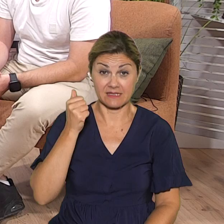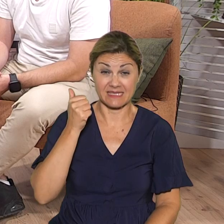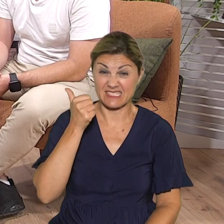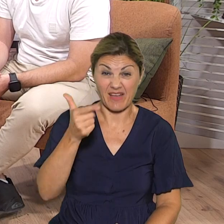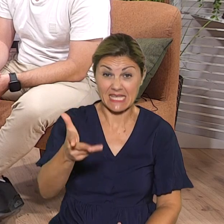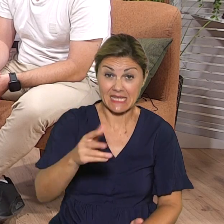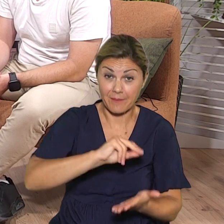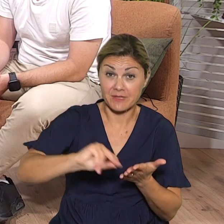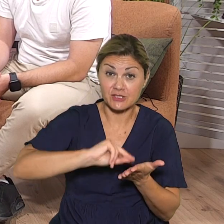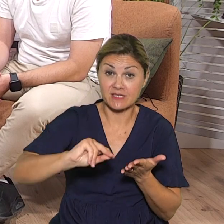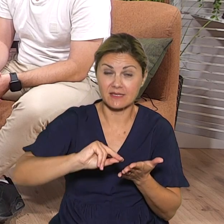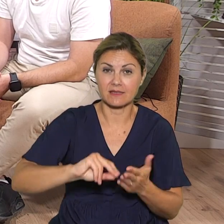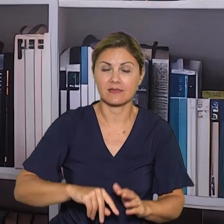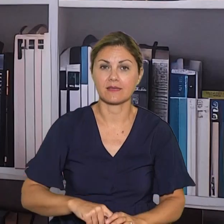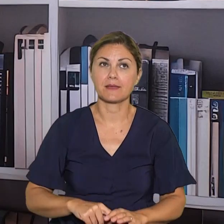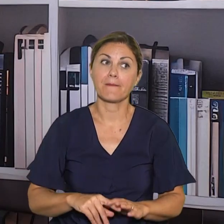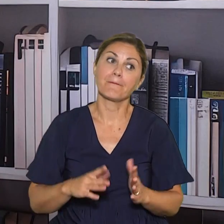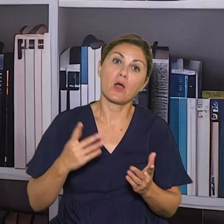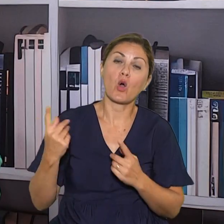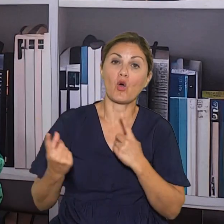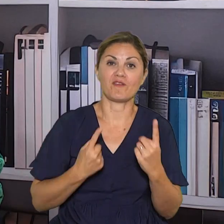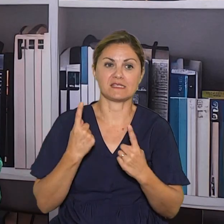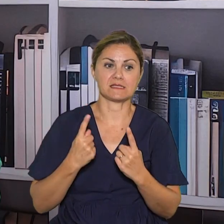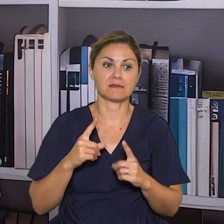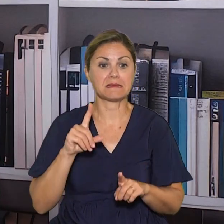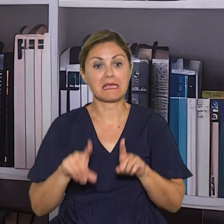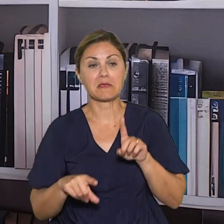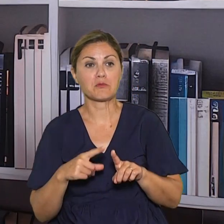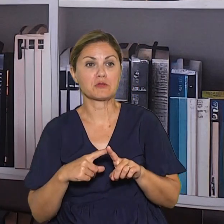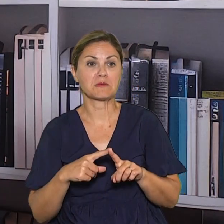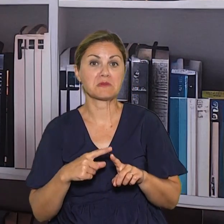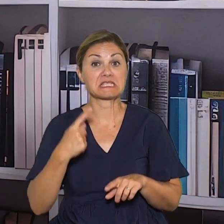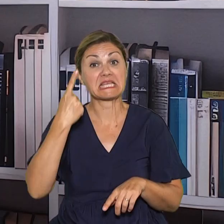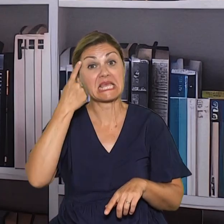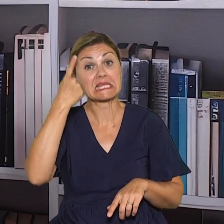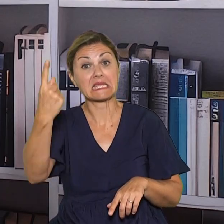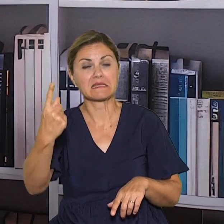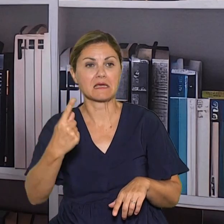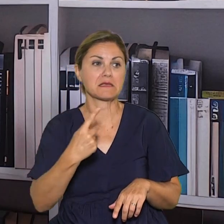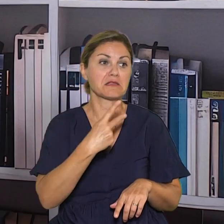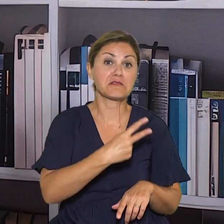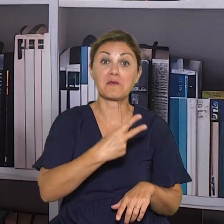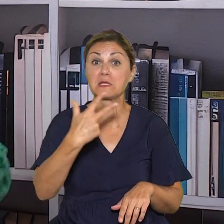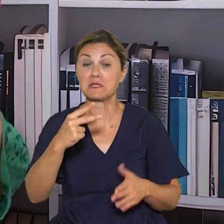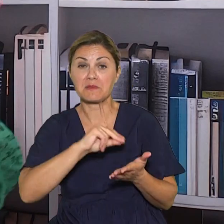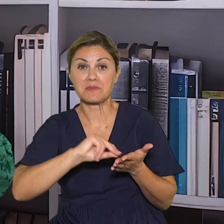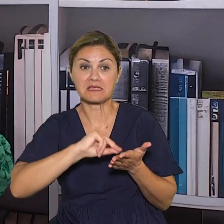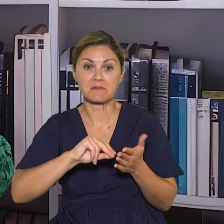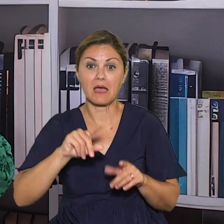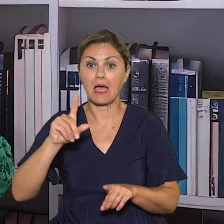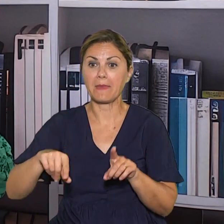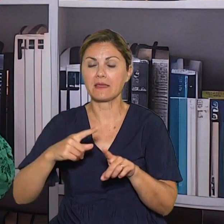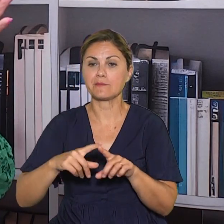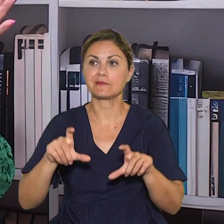bazi? Ja nekad u jednom danu napišem 2-3, a neka za 10 dana, kako kad